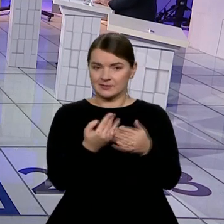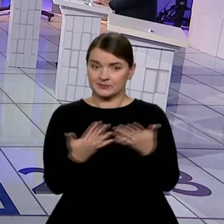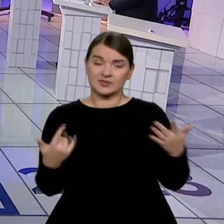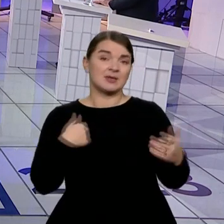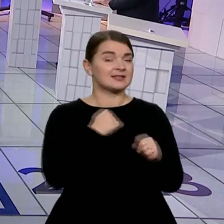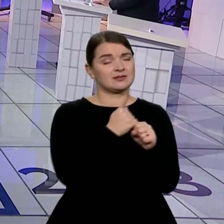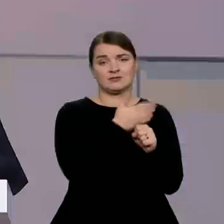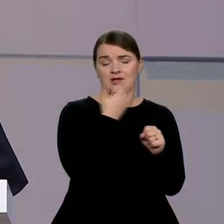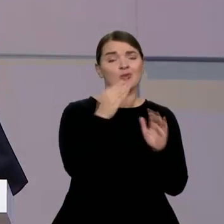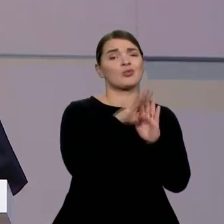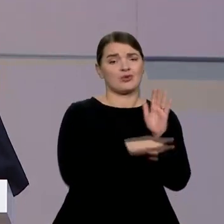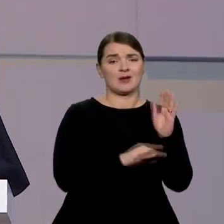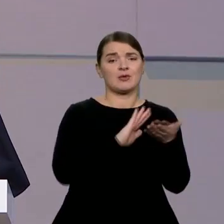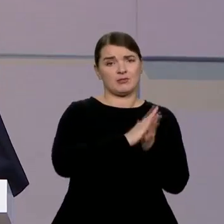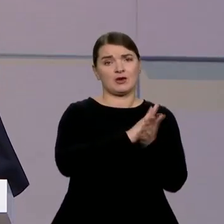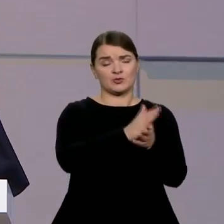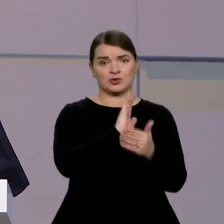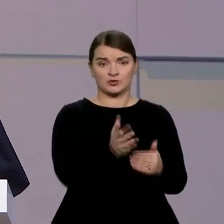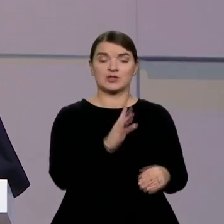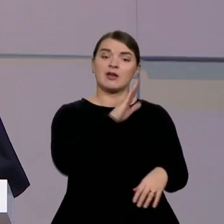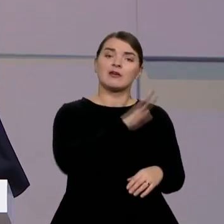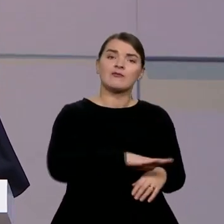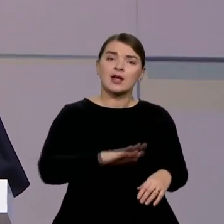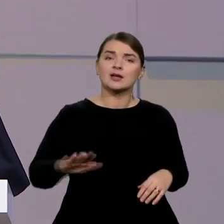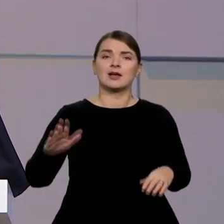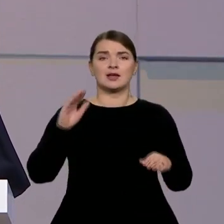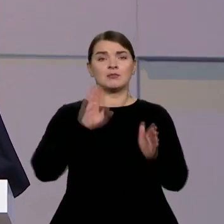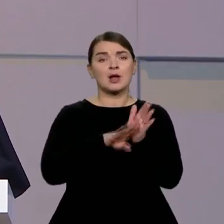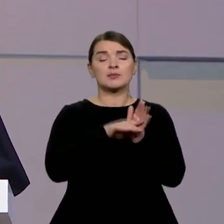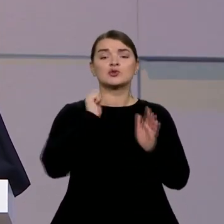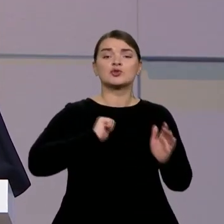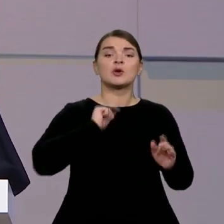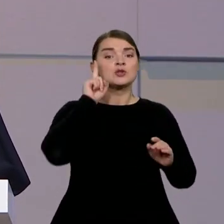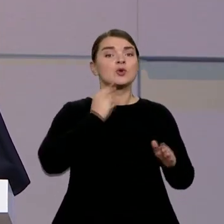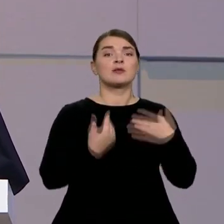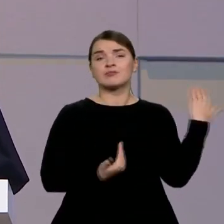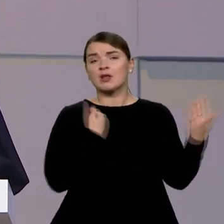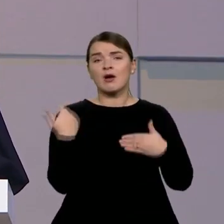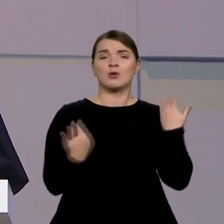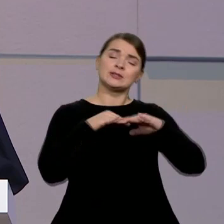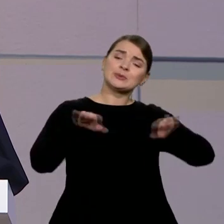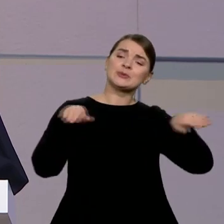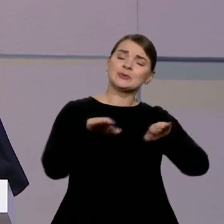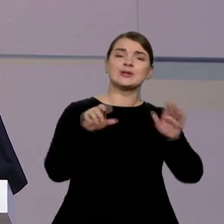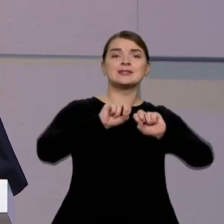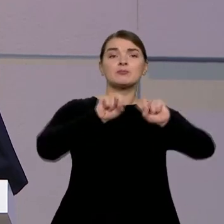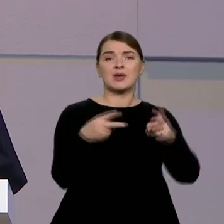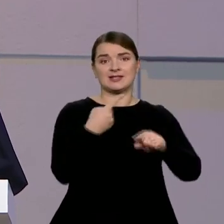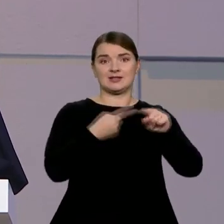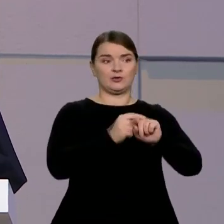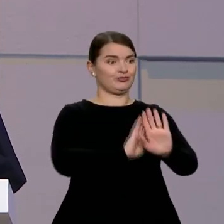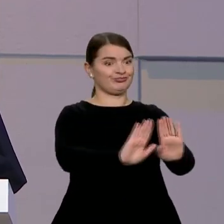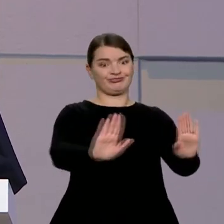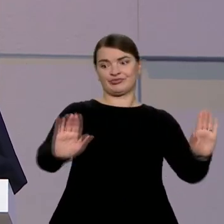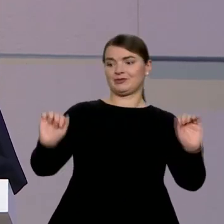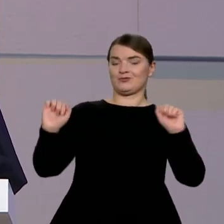parengti programą, kad būtent ir vaikai, ir tiesiog gyventojai, kurie nori pasiplaukyti, kad jiems būtų skirta įranga ir to, ar tai darytų verslas